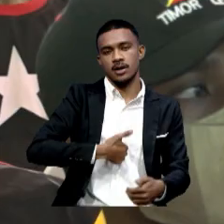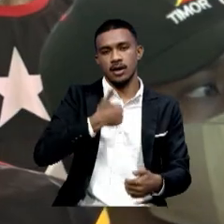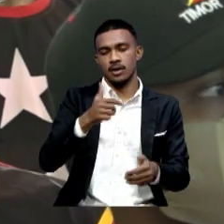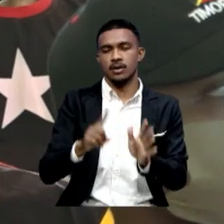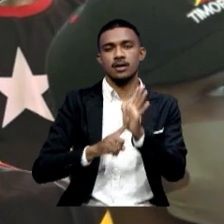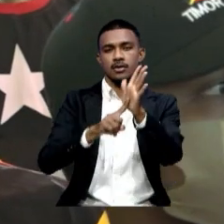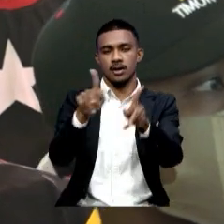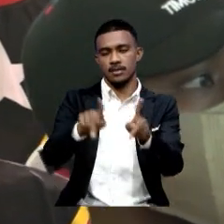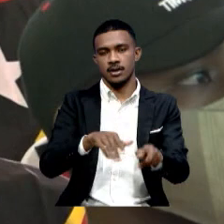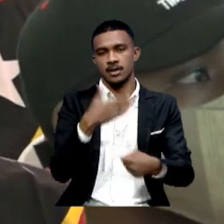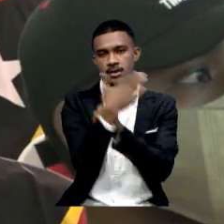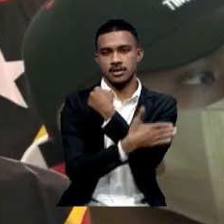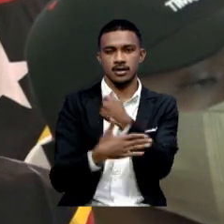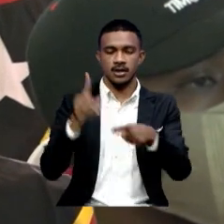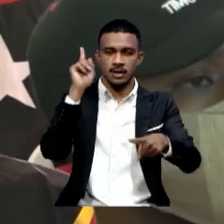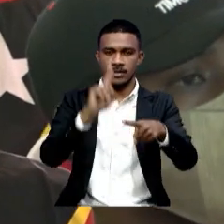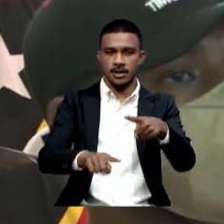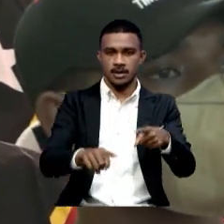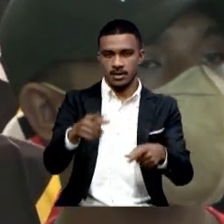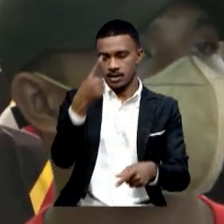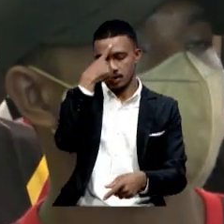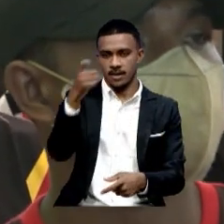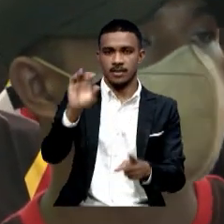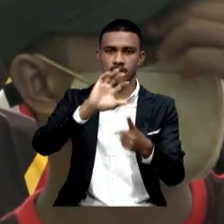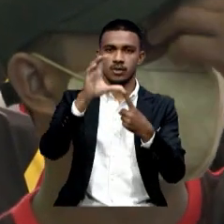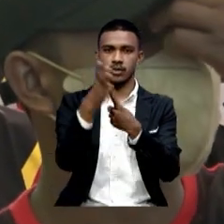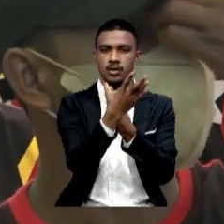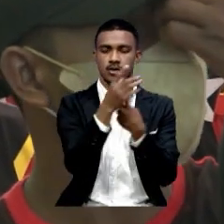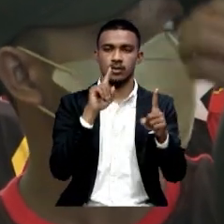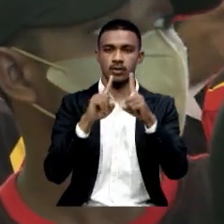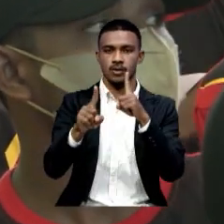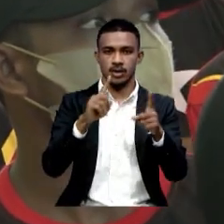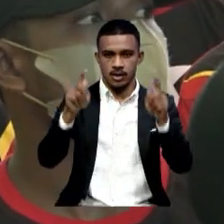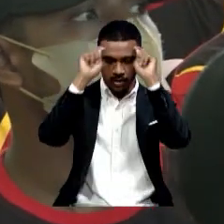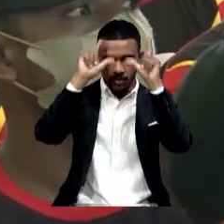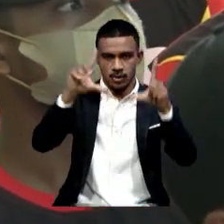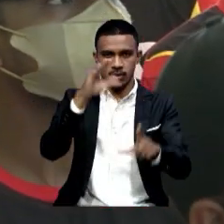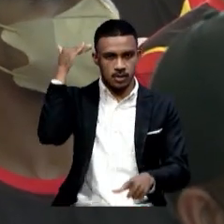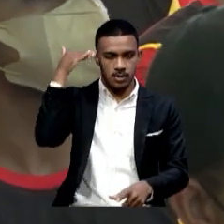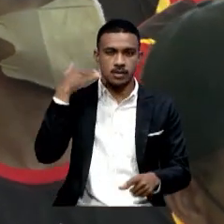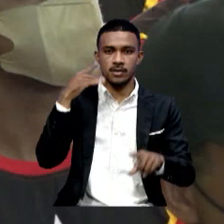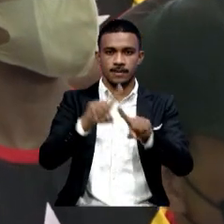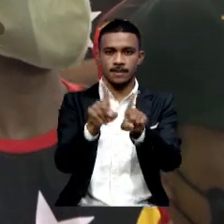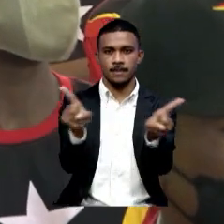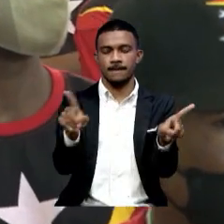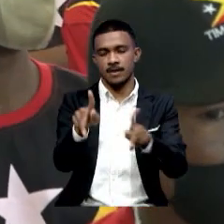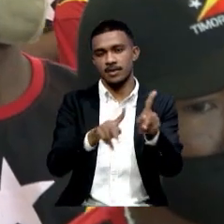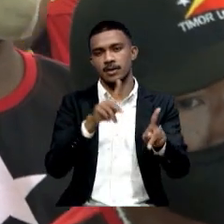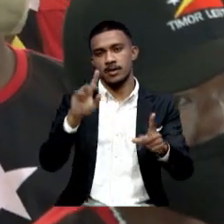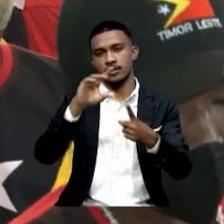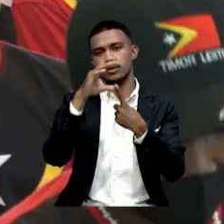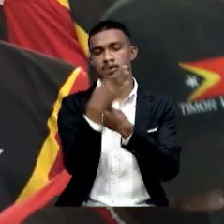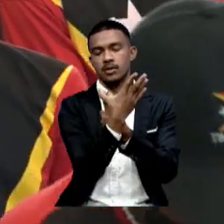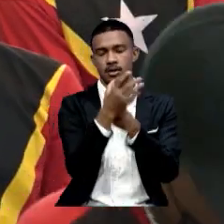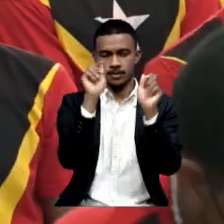halo, ne la bela, tapa kultura ida Korea, la nesa kultura Timor, wa respeita imane kultura, atu